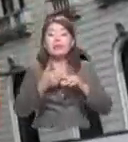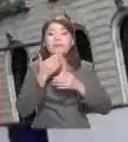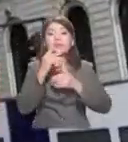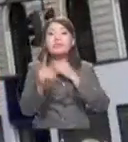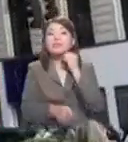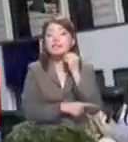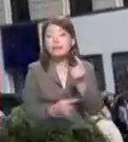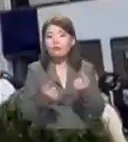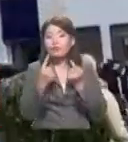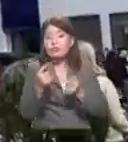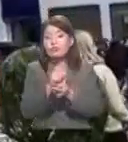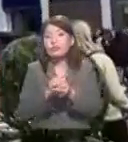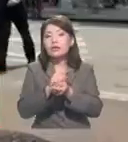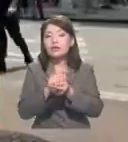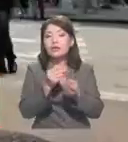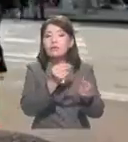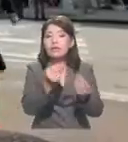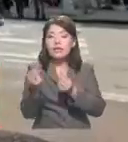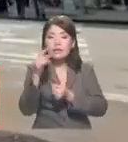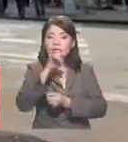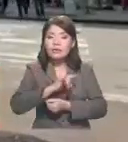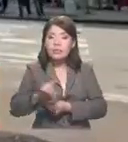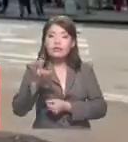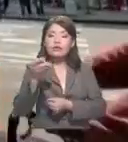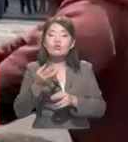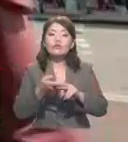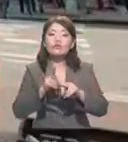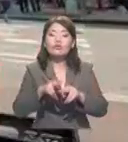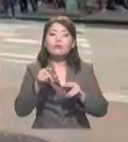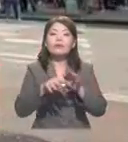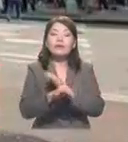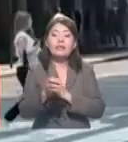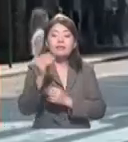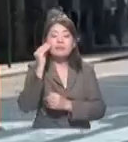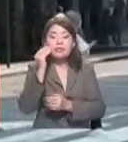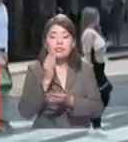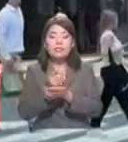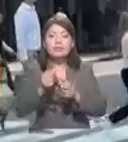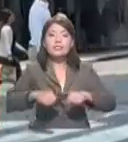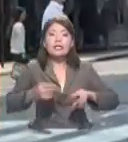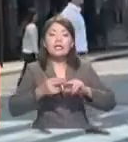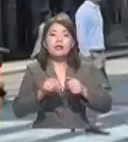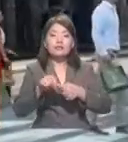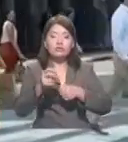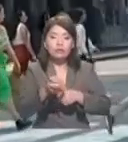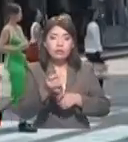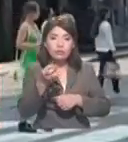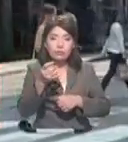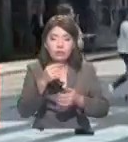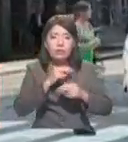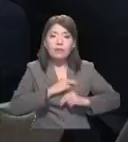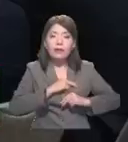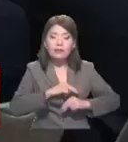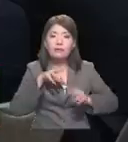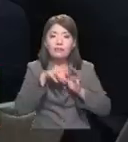этих масштабных преобразований могут отразиться не только на Казахстане, но и далеко за его пределами, считают эксперты. Особенно это актуально для стратегических партнеров,